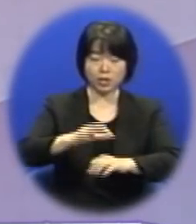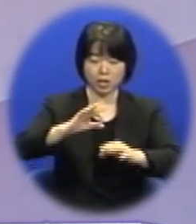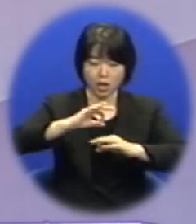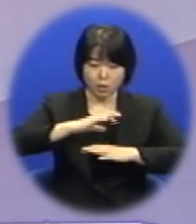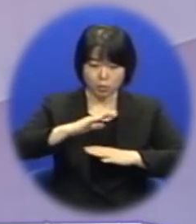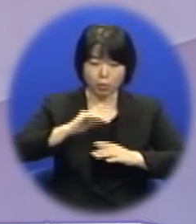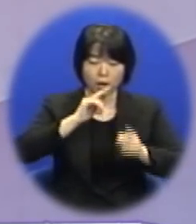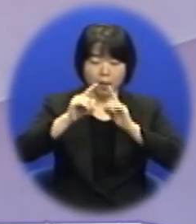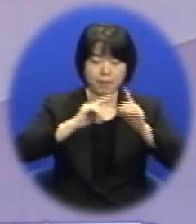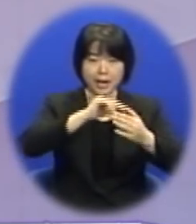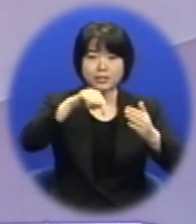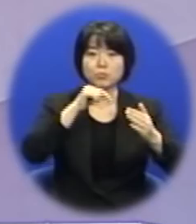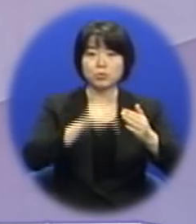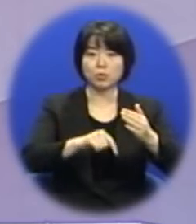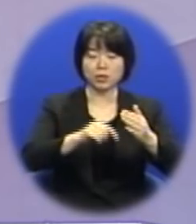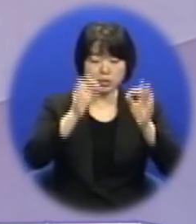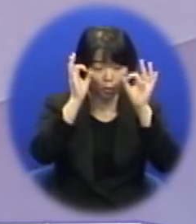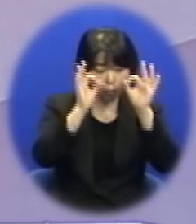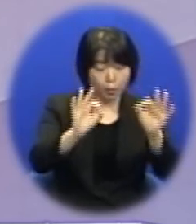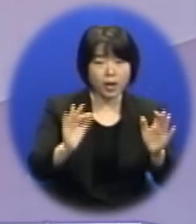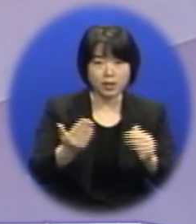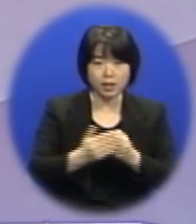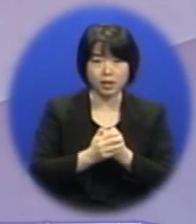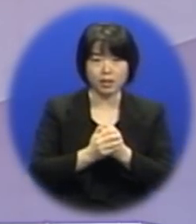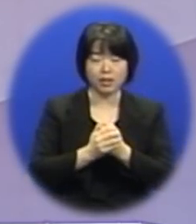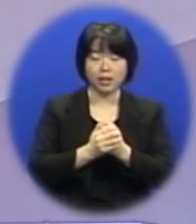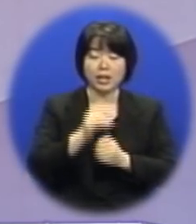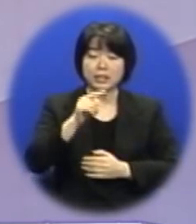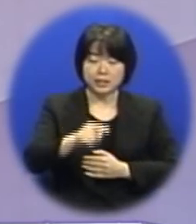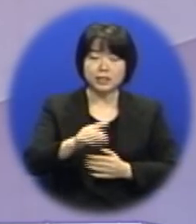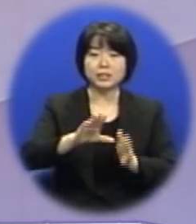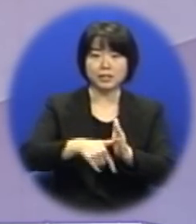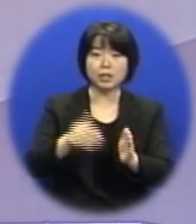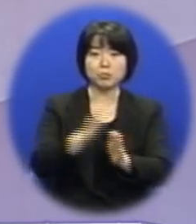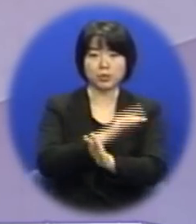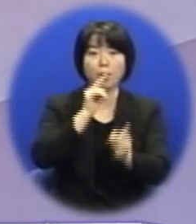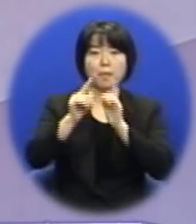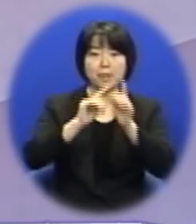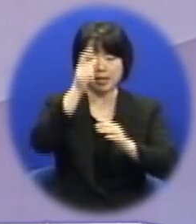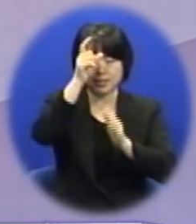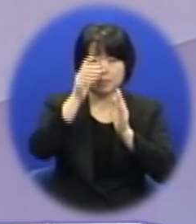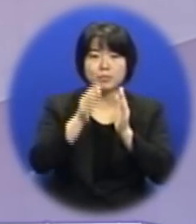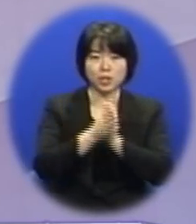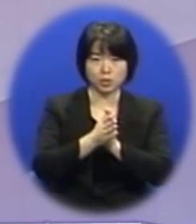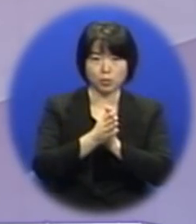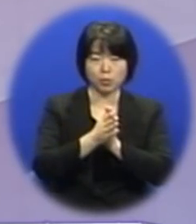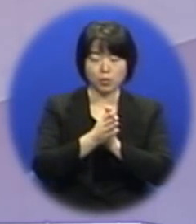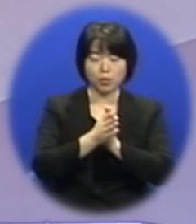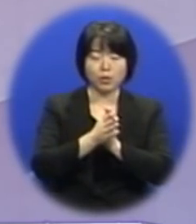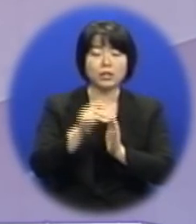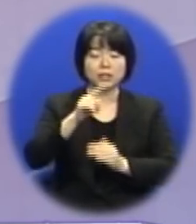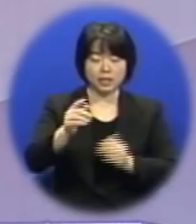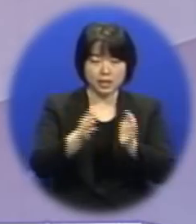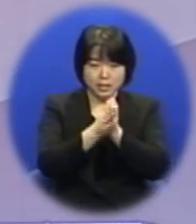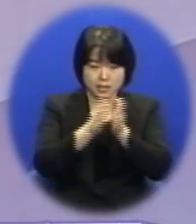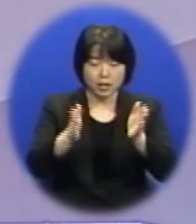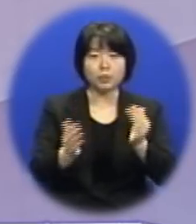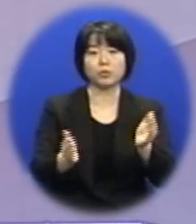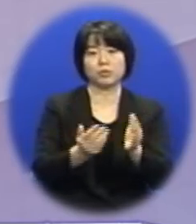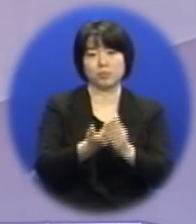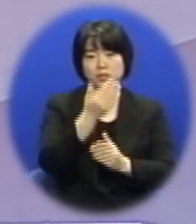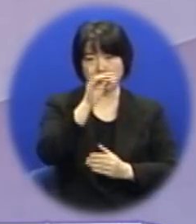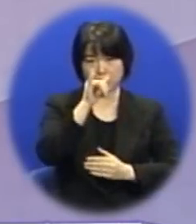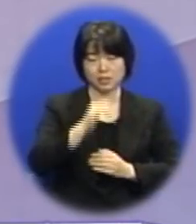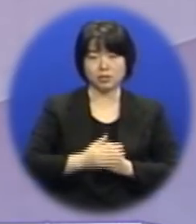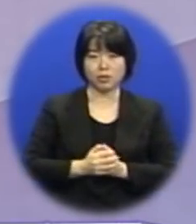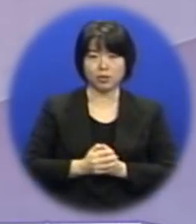속에서 보게 되면서 그때부터 말씀 기도라는 것이 교회 안에 일어나기 시작을 했습니다. 새벽 기도회